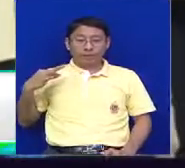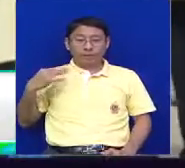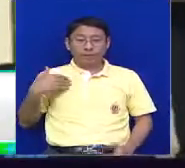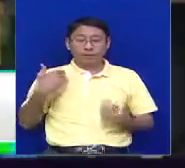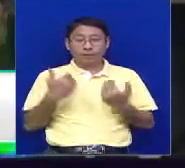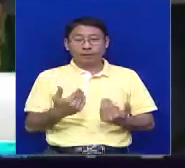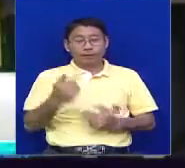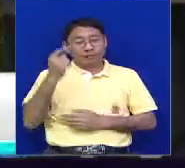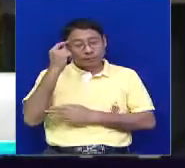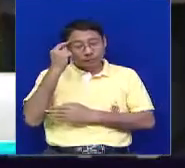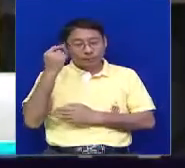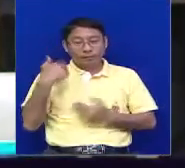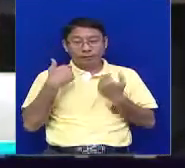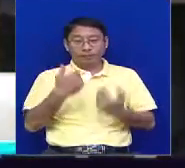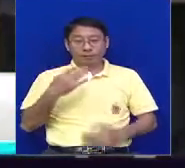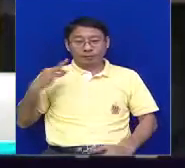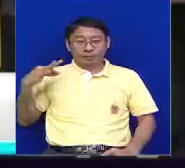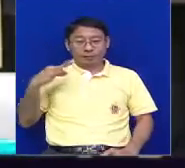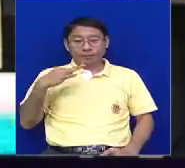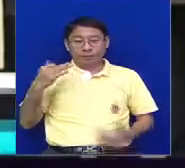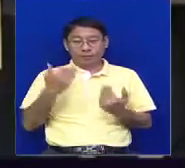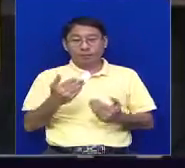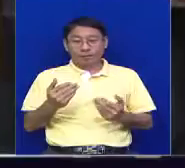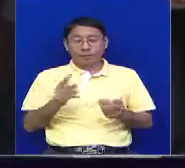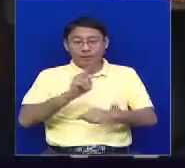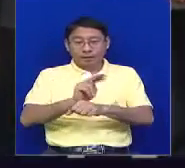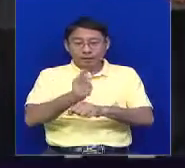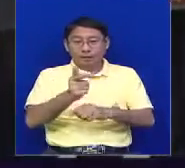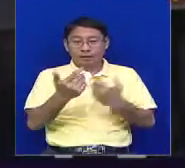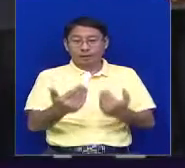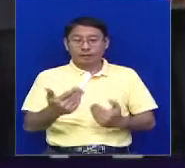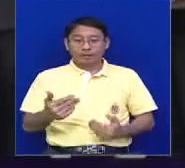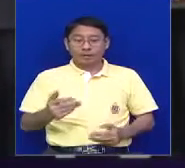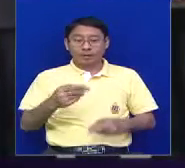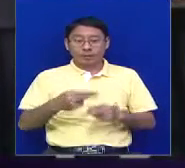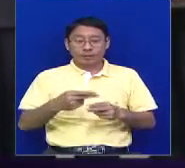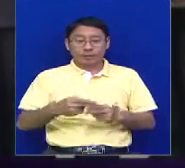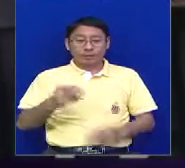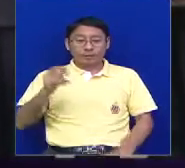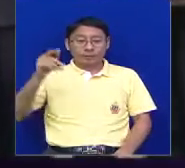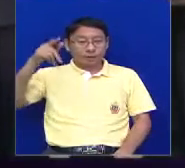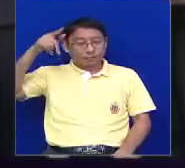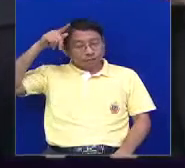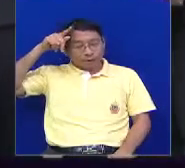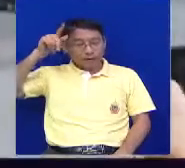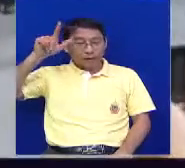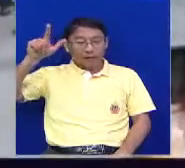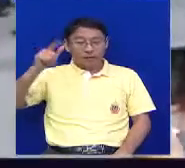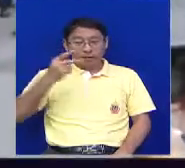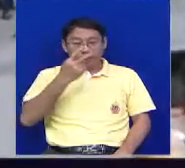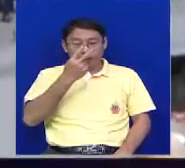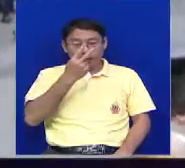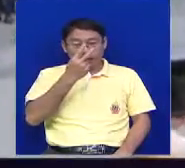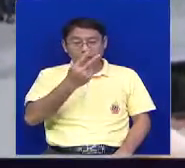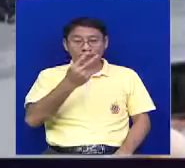จ ส่วนนางแบบที่มาในงานนี้ค่ะคุณคาร่าพลสิทธิ์นะถ้าเกิดจำกันได้ดิฉันเนี่ยเห็น